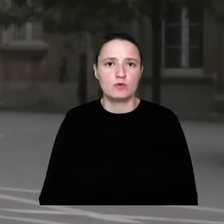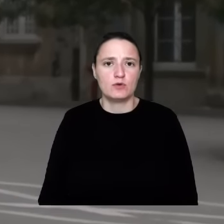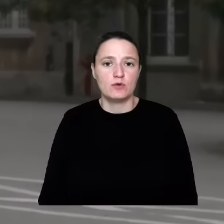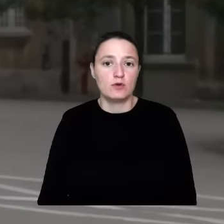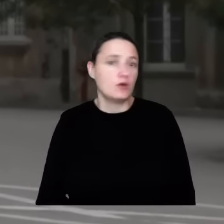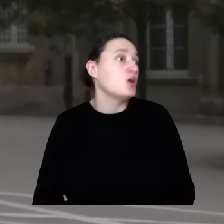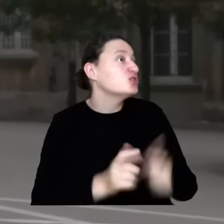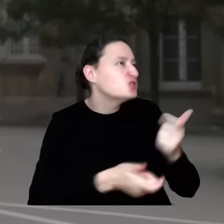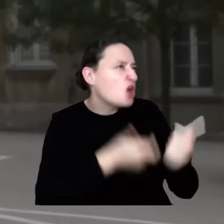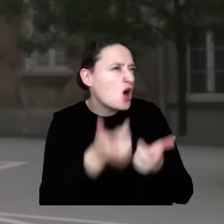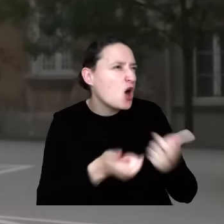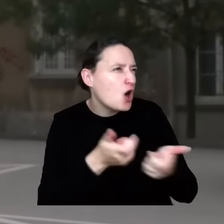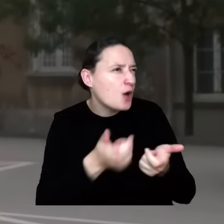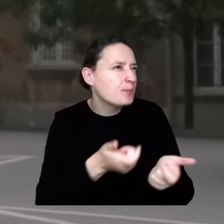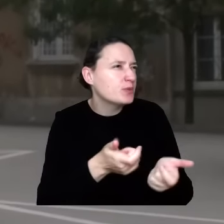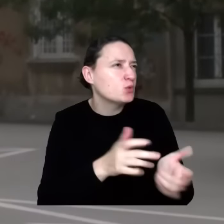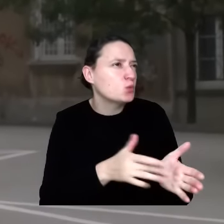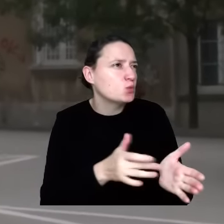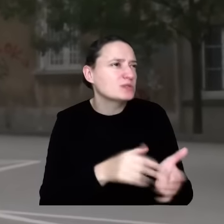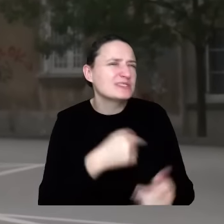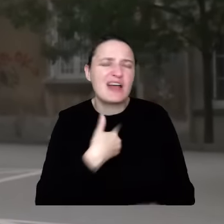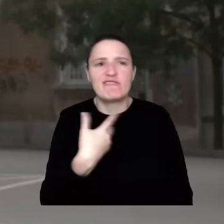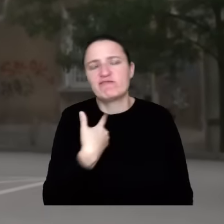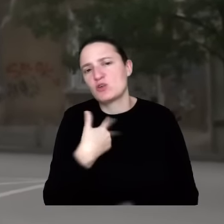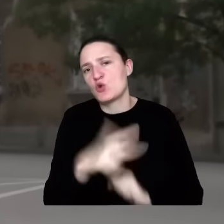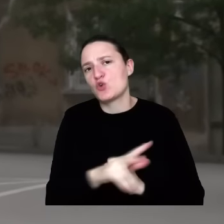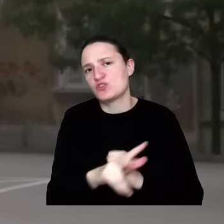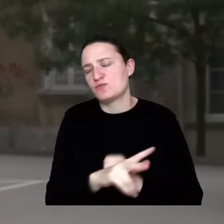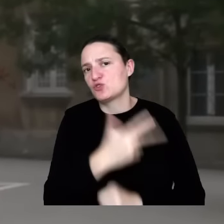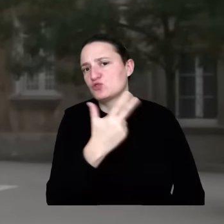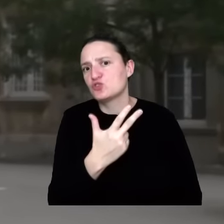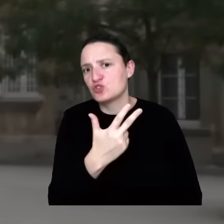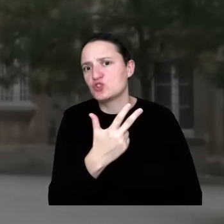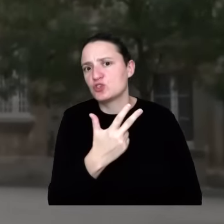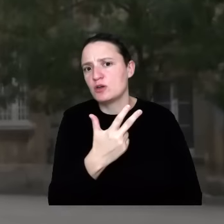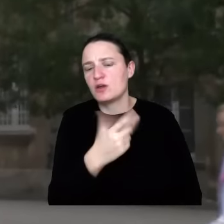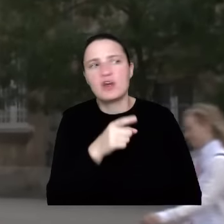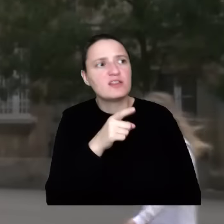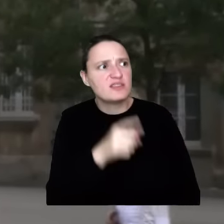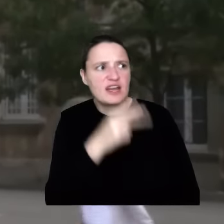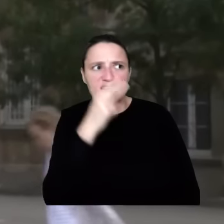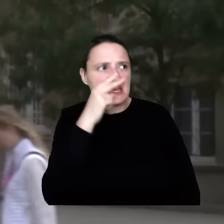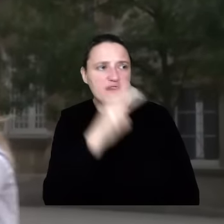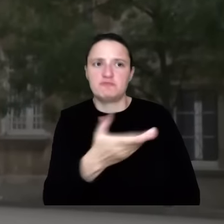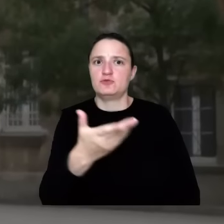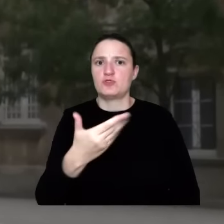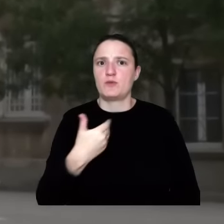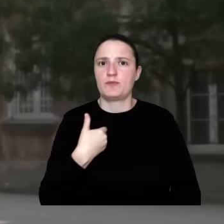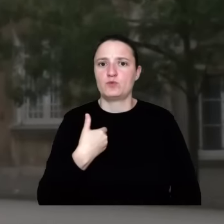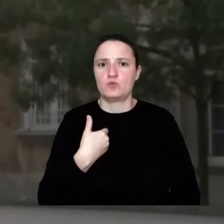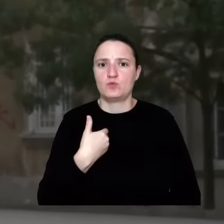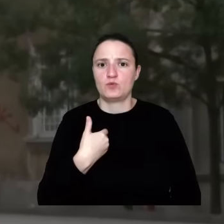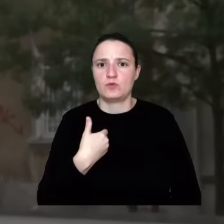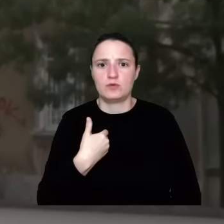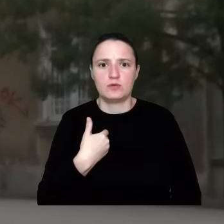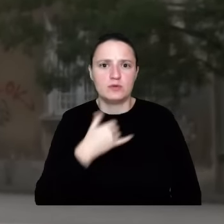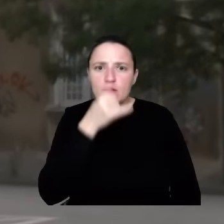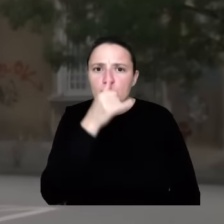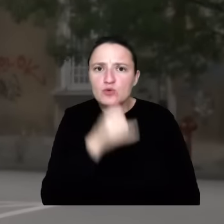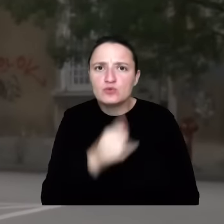on robi, ja mam 83 lata. Ja takiego czegoś doczekałam. Kochana, to jest niemożliwe.